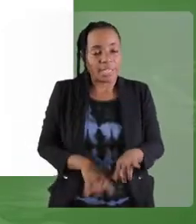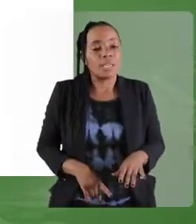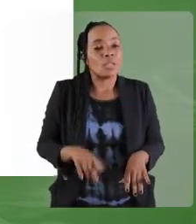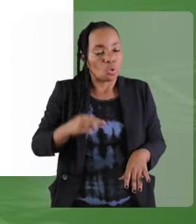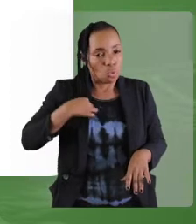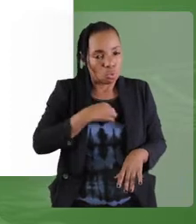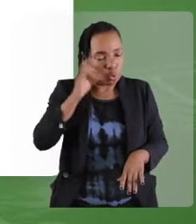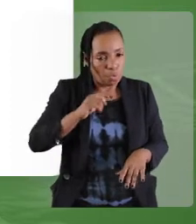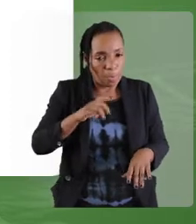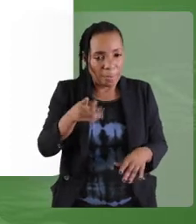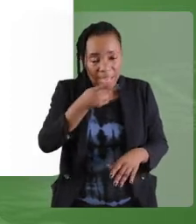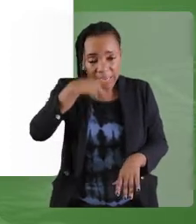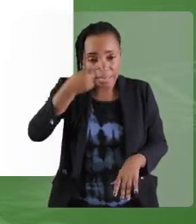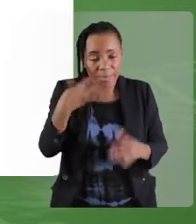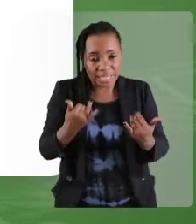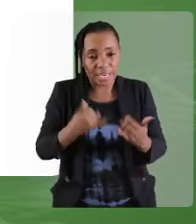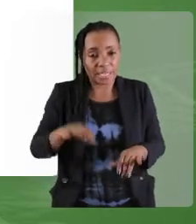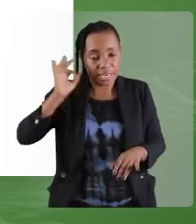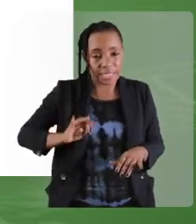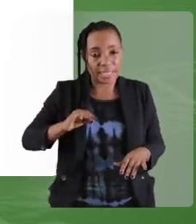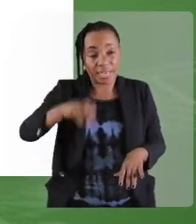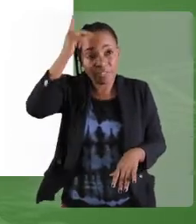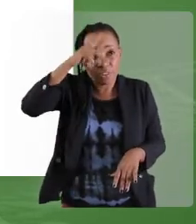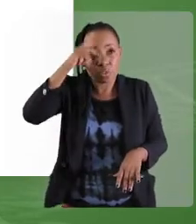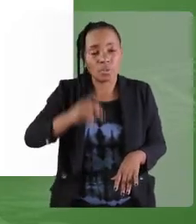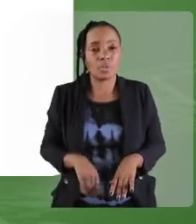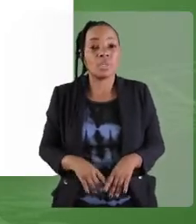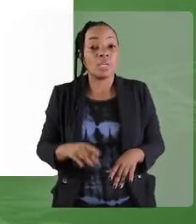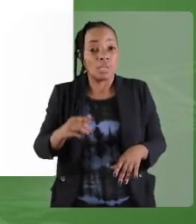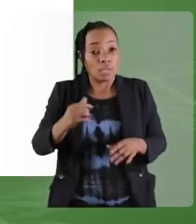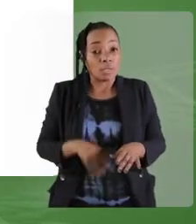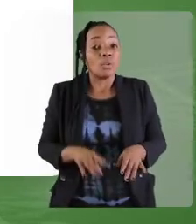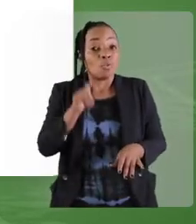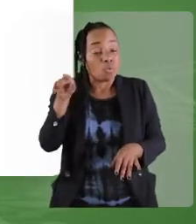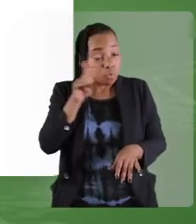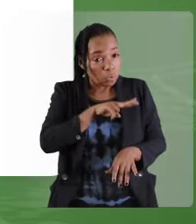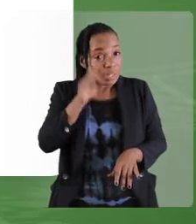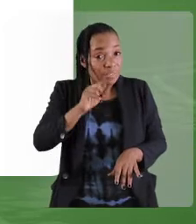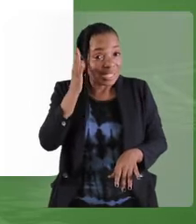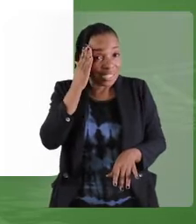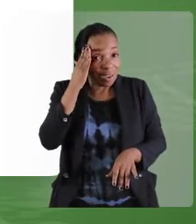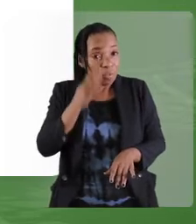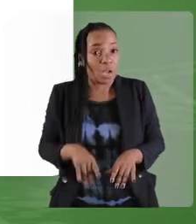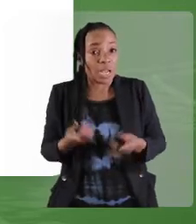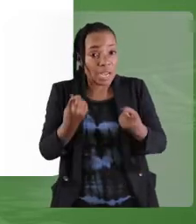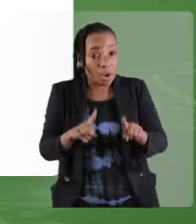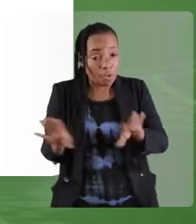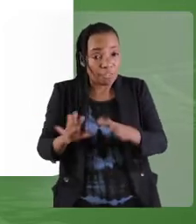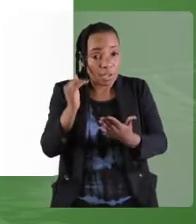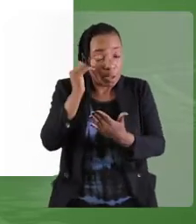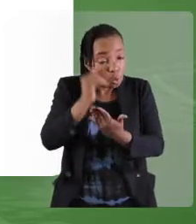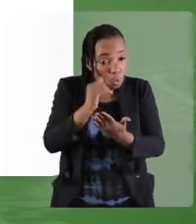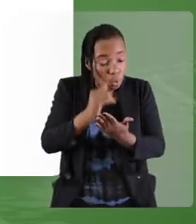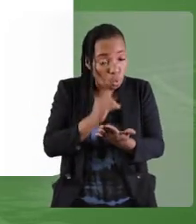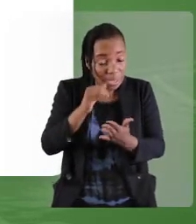philosophique. Vous devez savoir, chers élèves, que dans une analyse philosophique, l'intérêt philosophique est